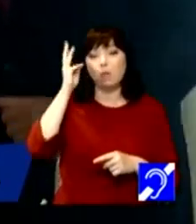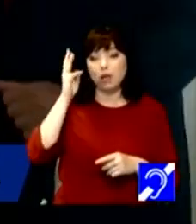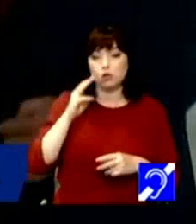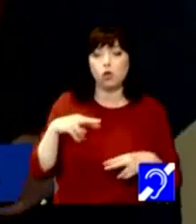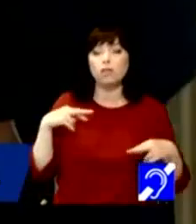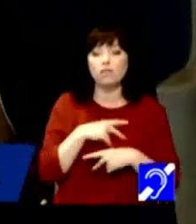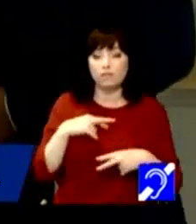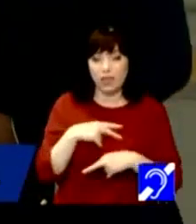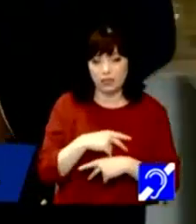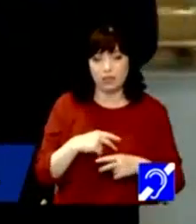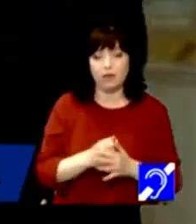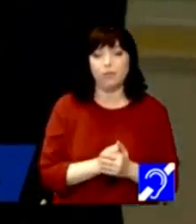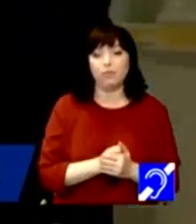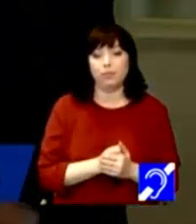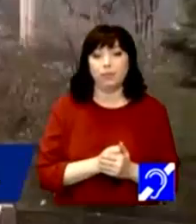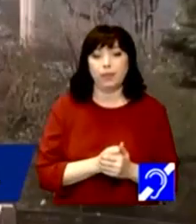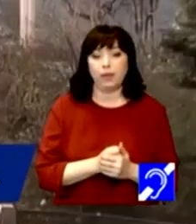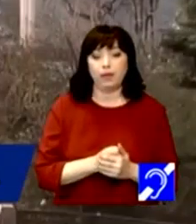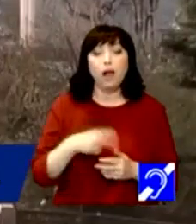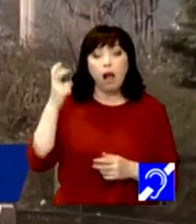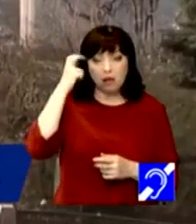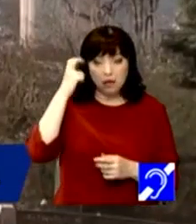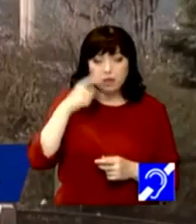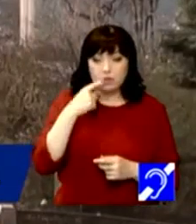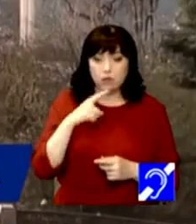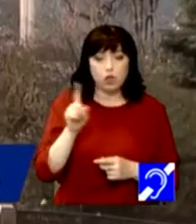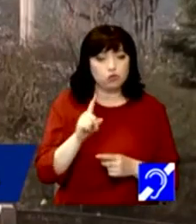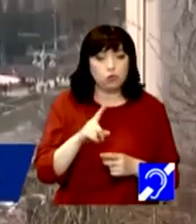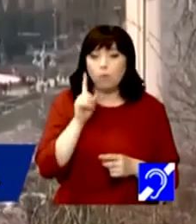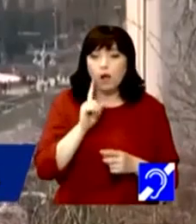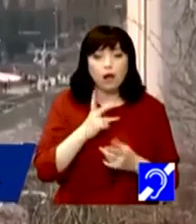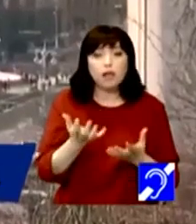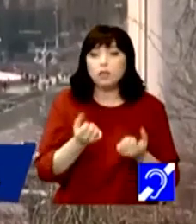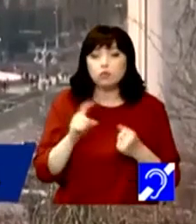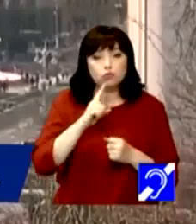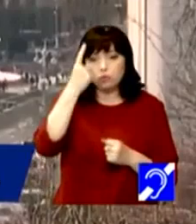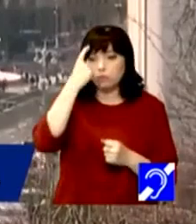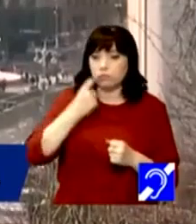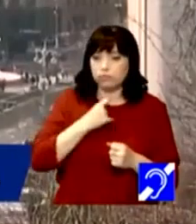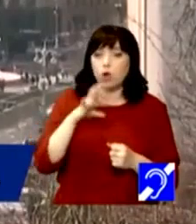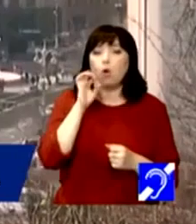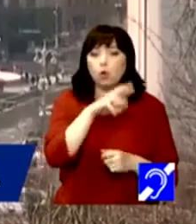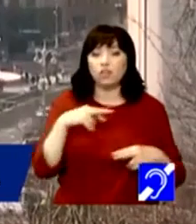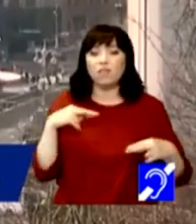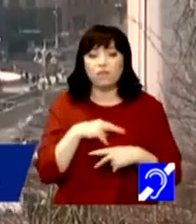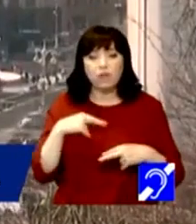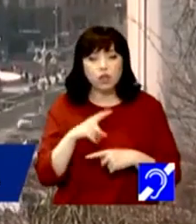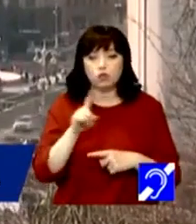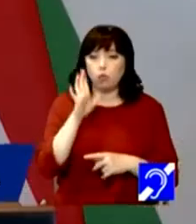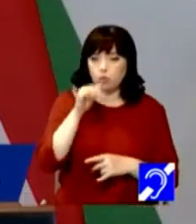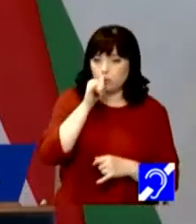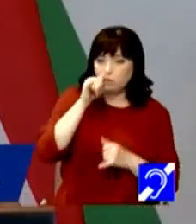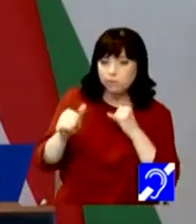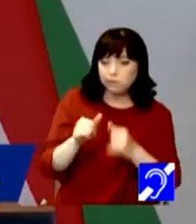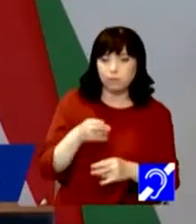într-un interviu pentru un post ucrainean de televiziune. Kievul a anunțat că nu a primit până acum niciun semnal din partea Budapestei privind o eventuală